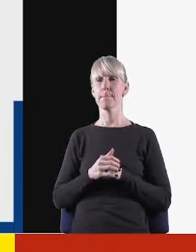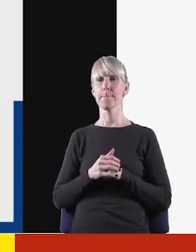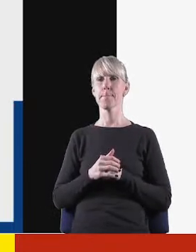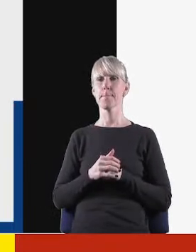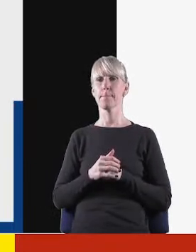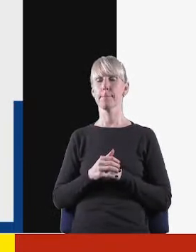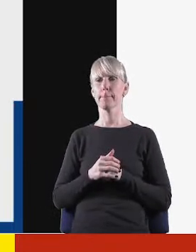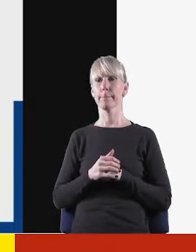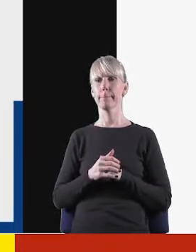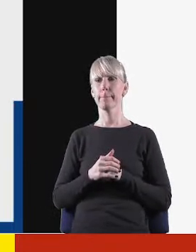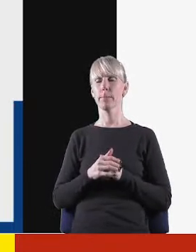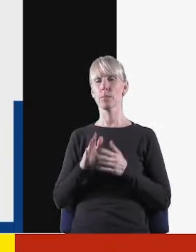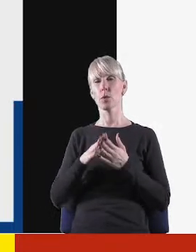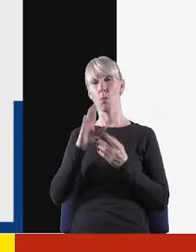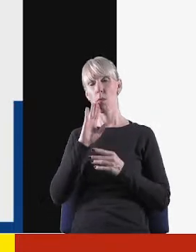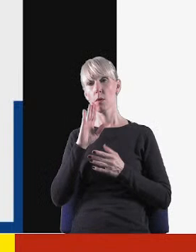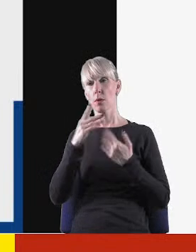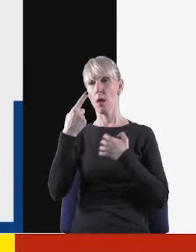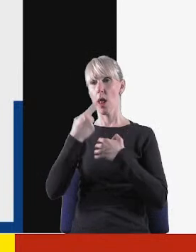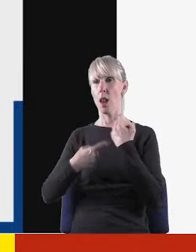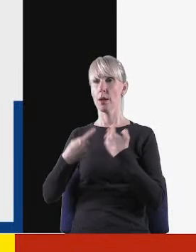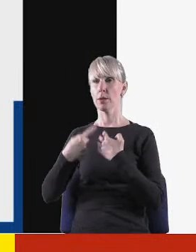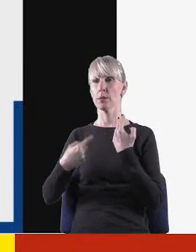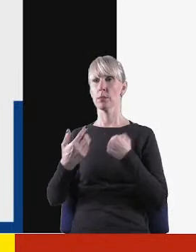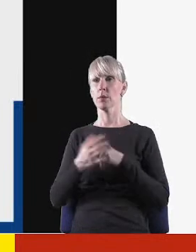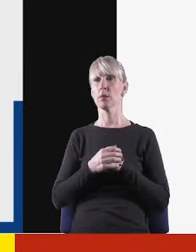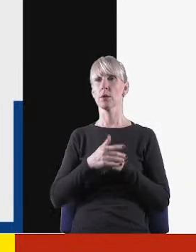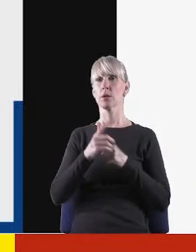ona się przejawia w liczbach procentowych, konkretnie